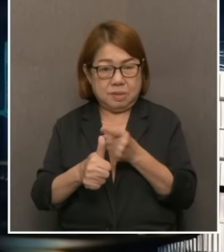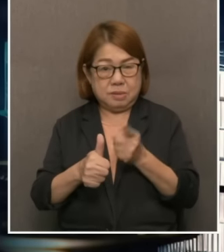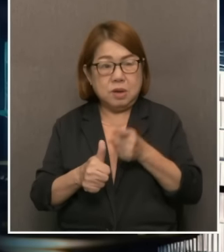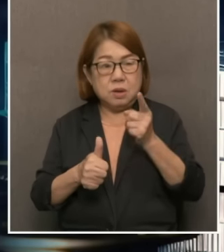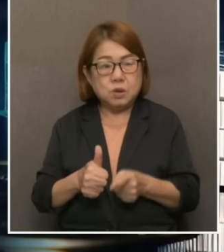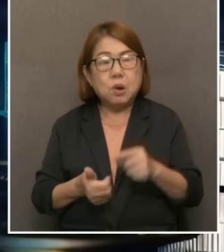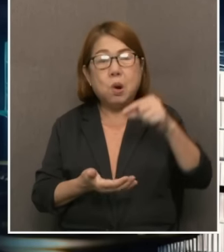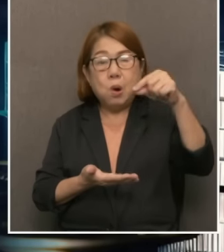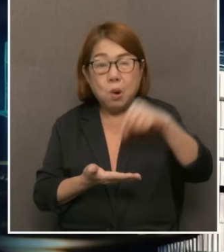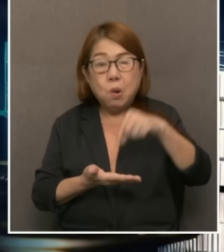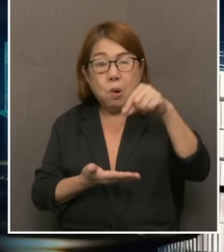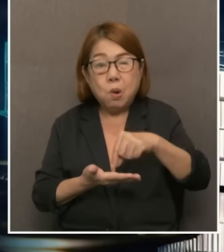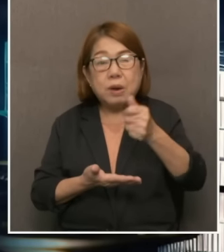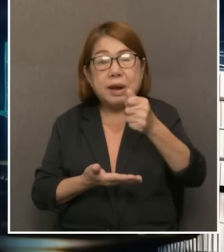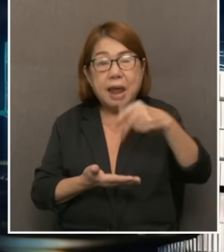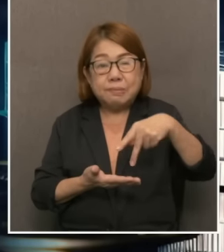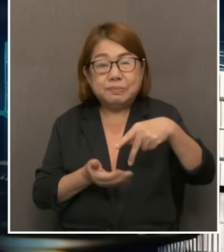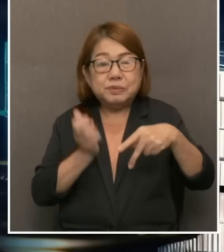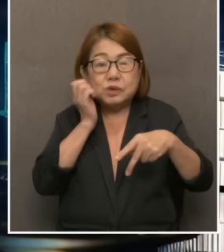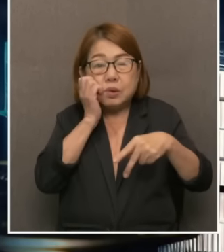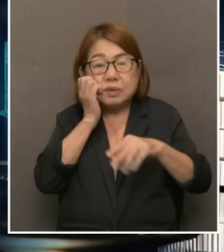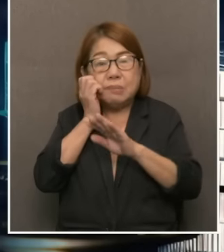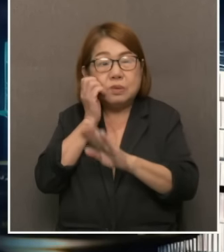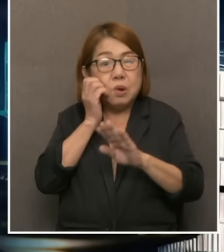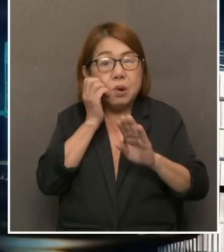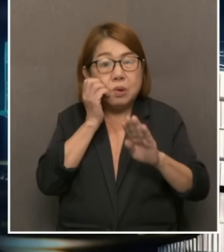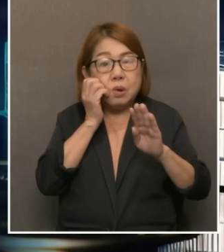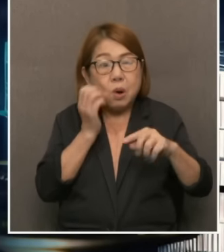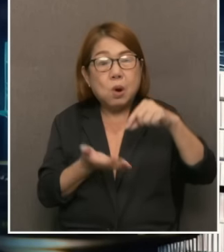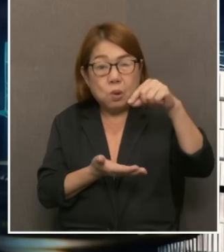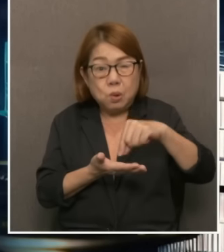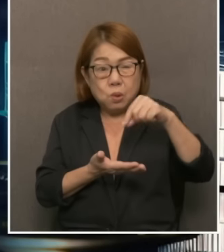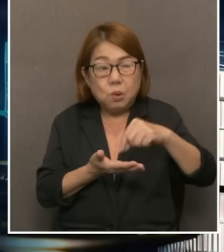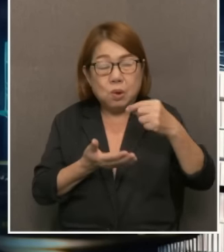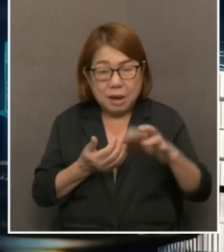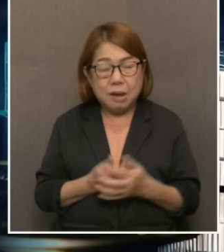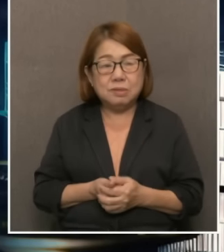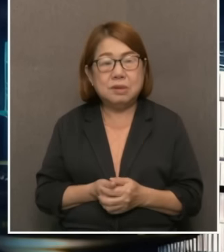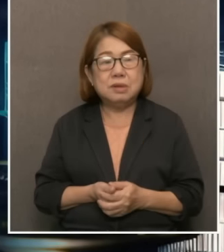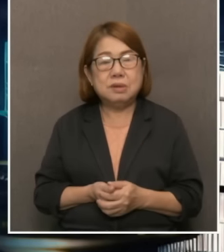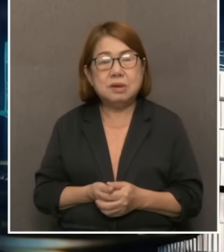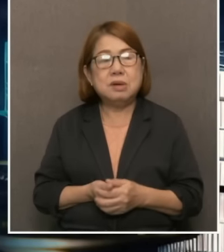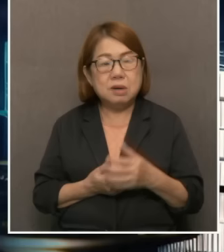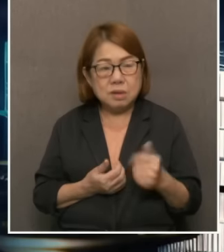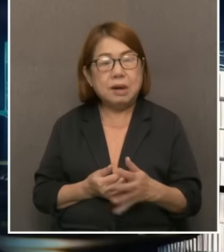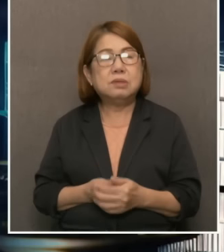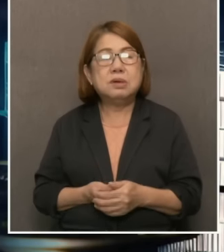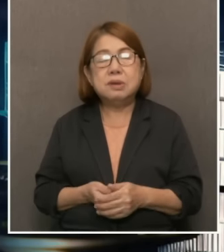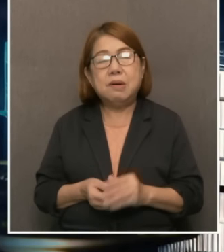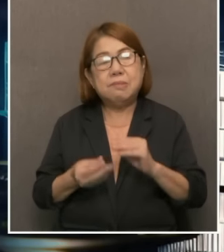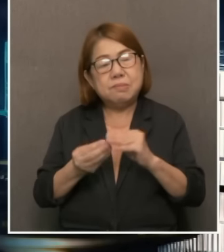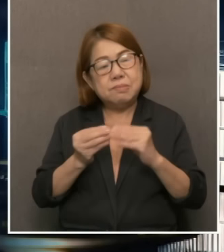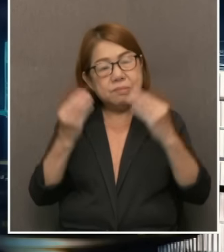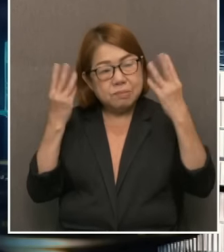ฐบนสมาร์ทโฟนหรือว่าโทรศัพท์มือถือที่ท่านได้ดาวน์โหลดเอาไว้นะคะแล้วก็มีการยืนยันตัวตนเรียบร้อยแล้ว